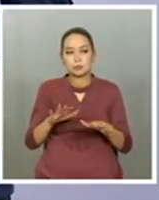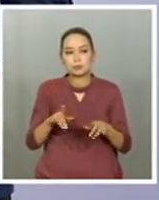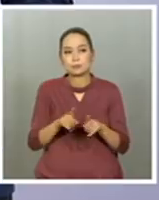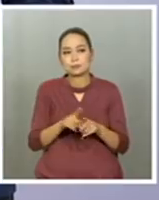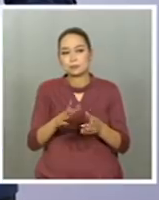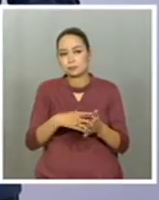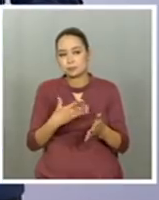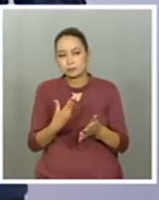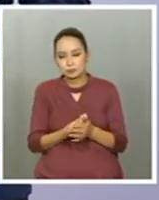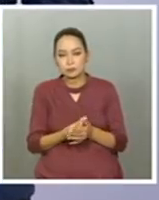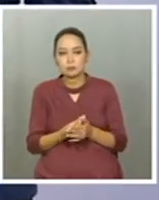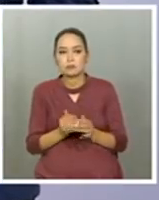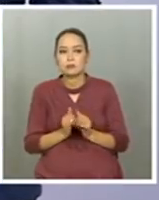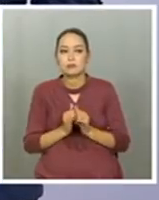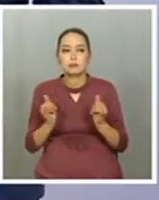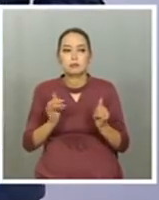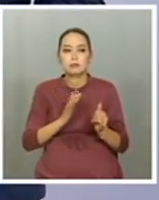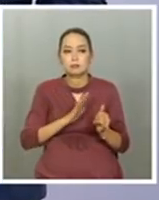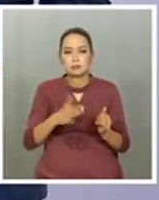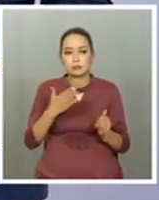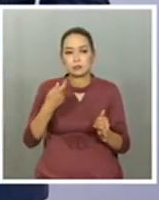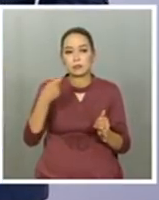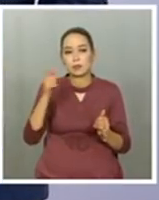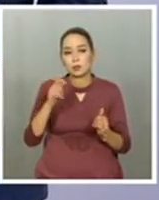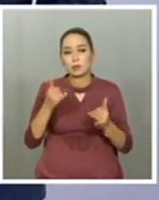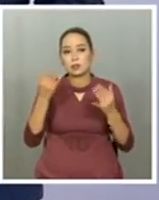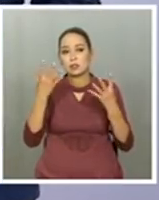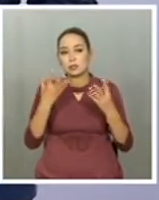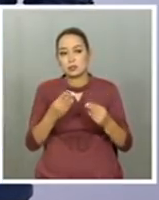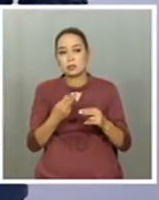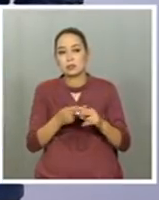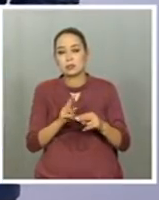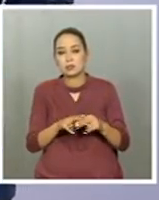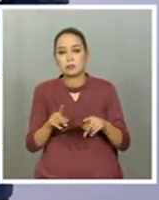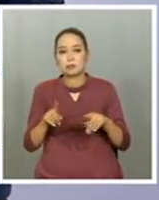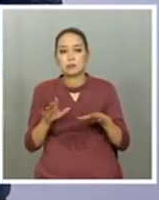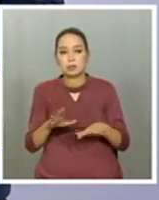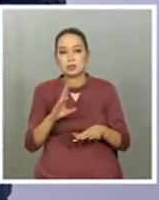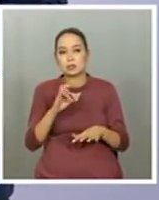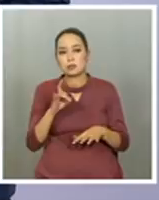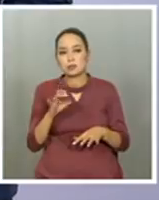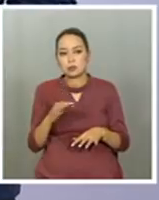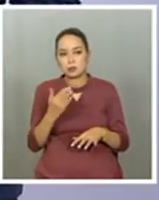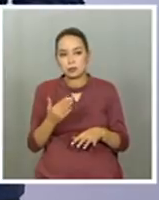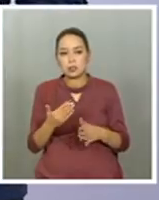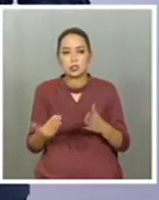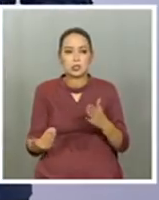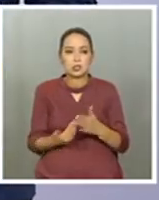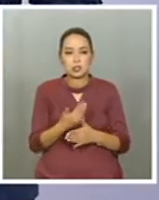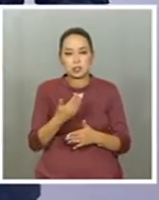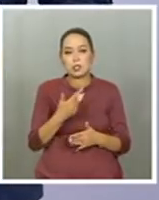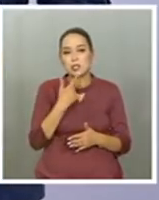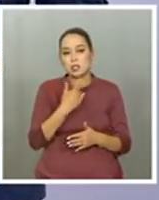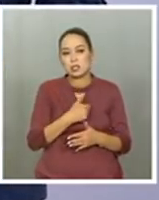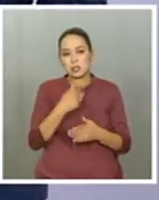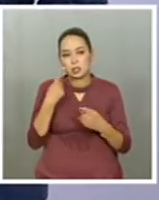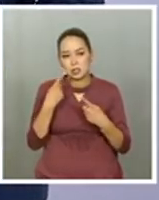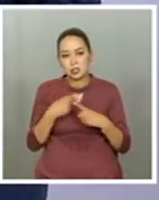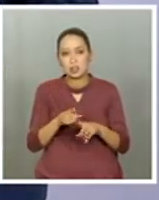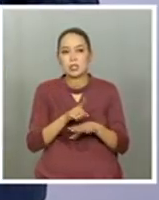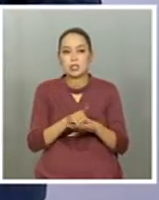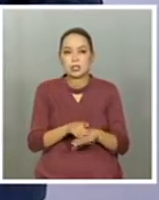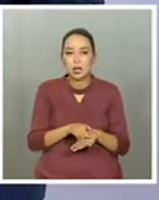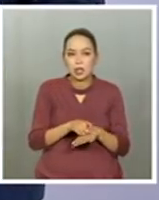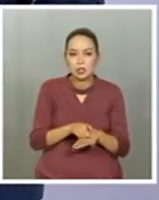етті. Жалпы соғыстың орта кезеңінде және кейінгі уақыттарда КСРО-да жаңадан әскери техникалар, яғни танктер